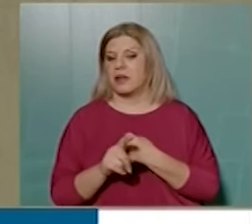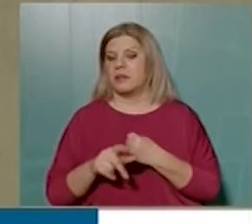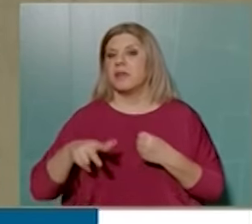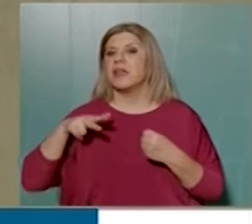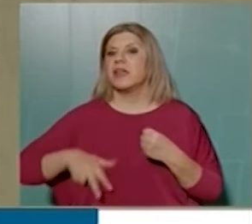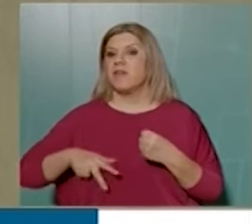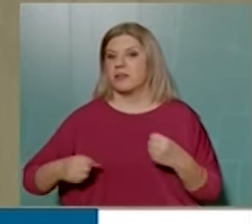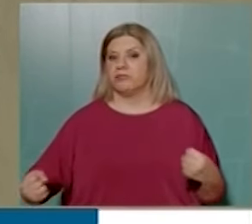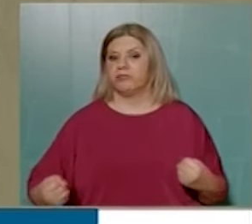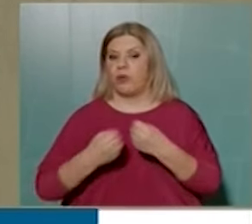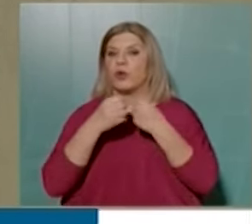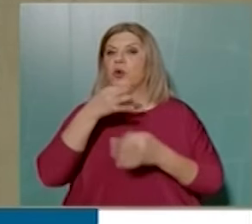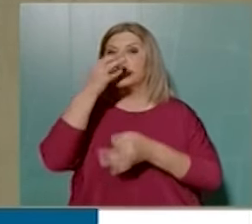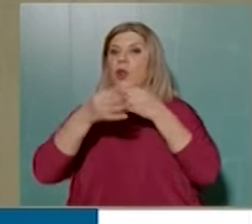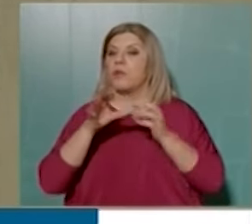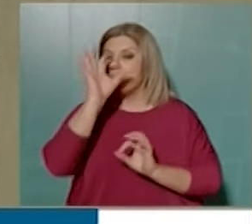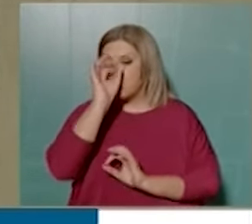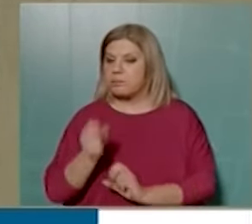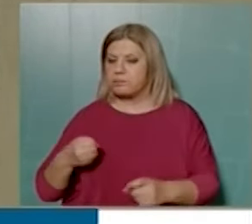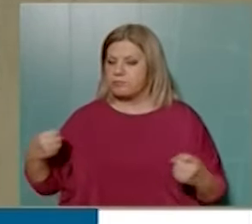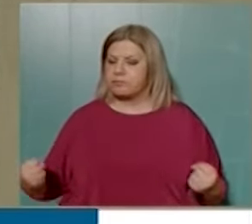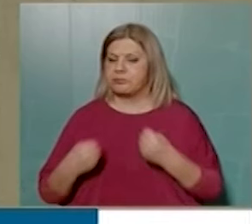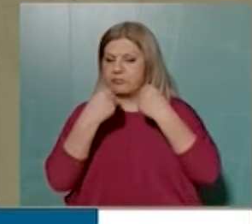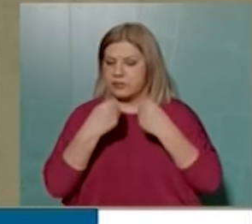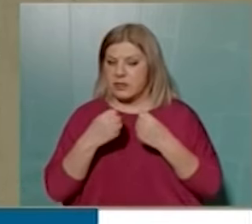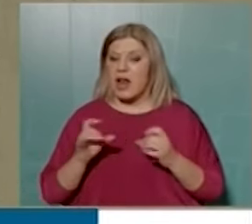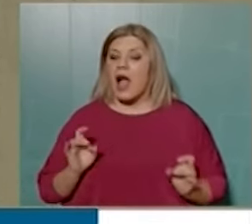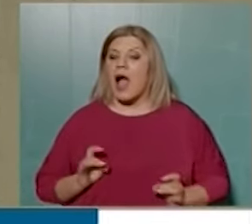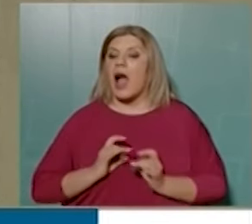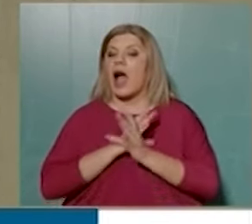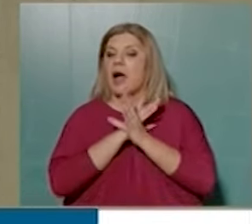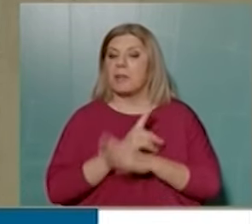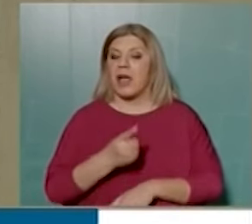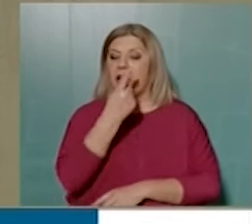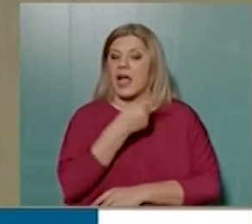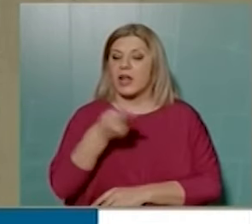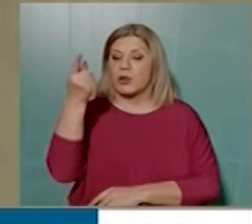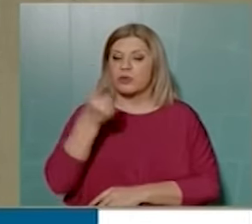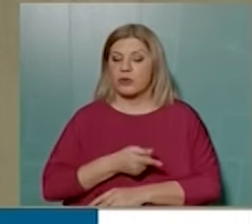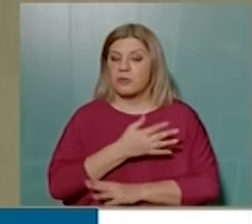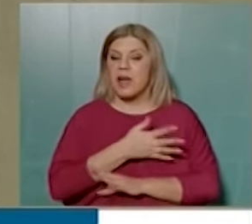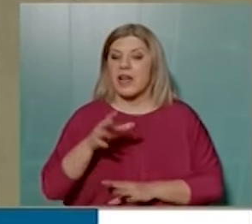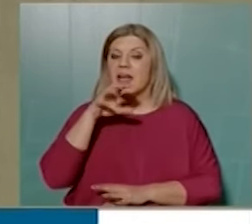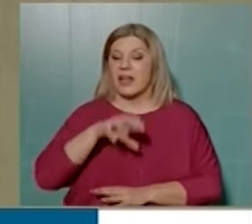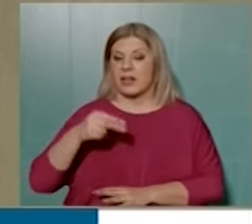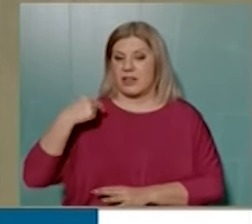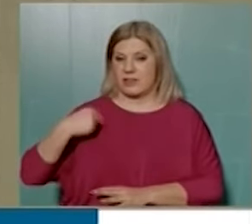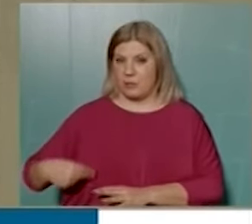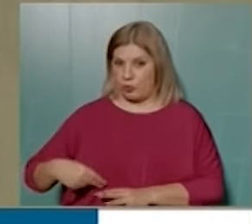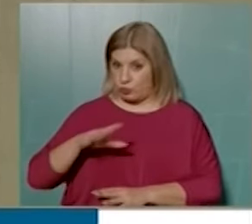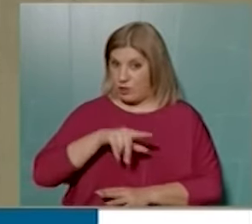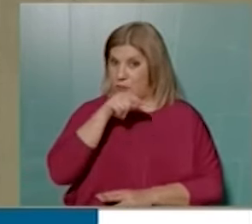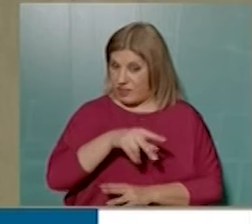κυβερνήσεων και όχι στα λόγια και έχει καταφέρει να απαλλάξει 100 μεγάλες κατηγορίες δημοτών από